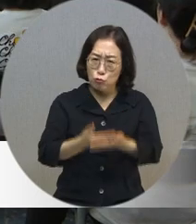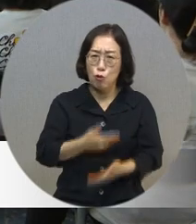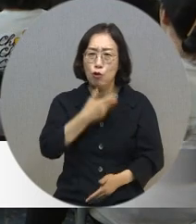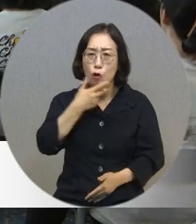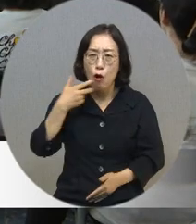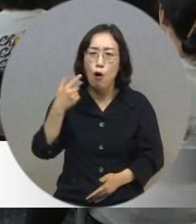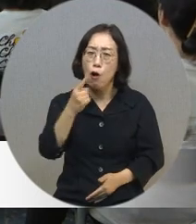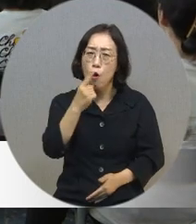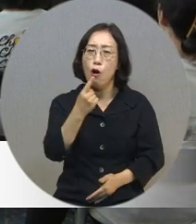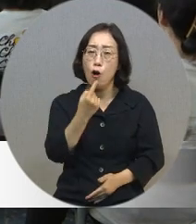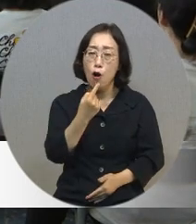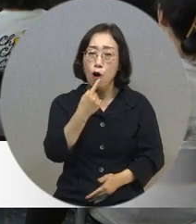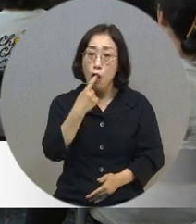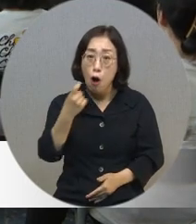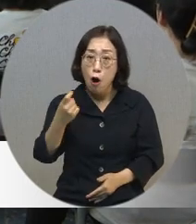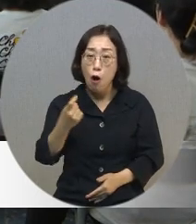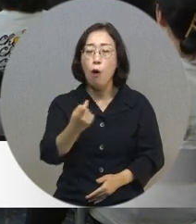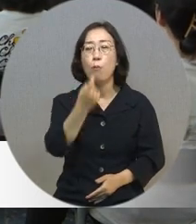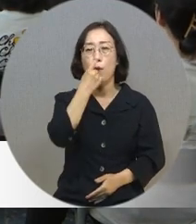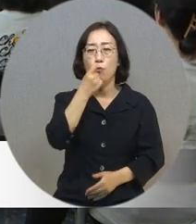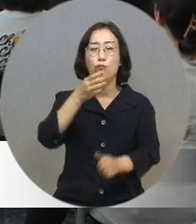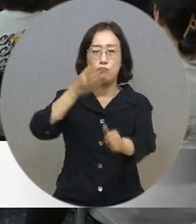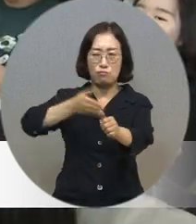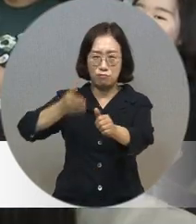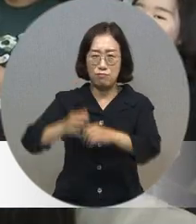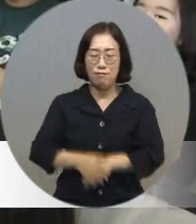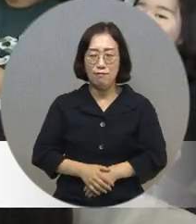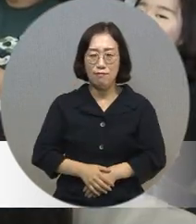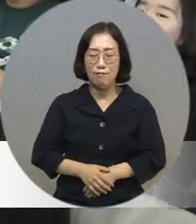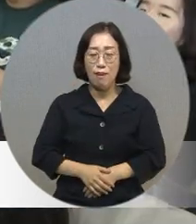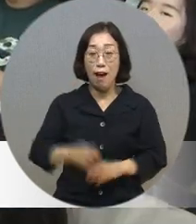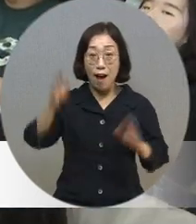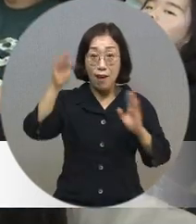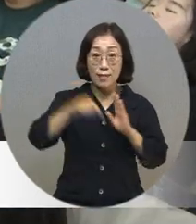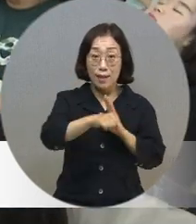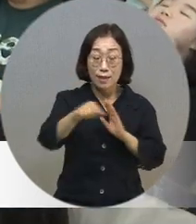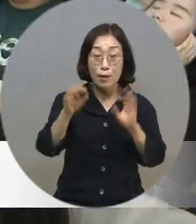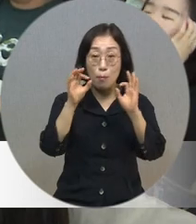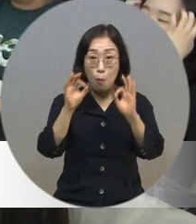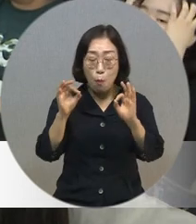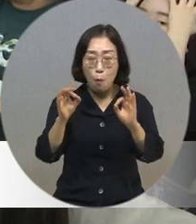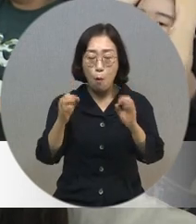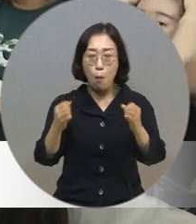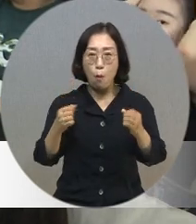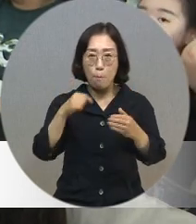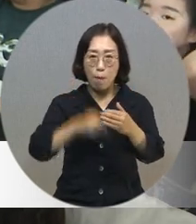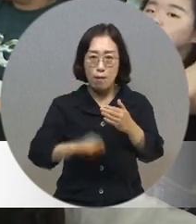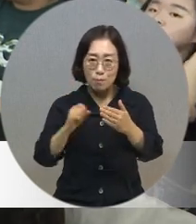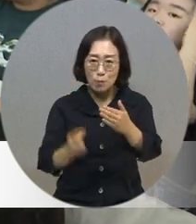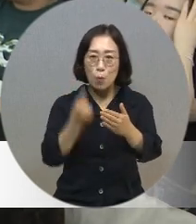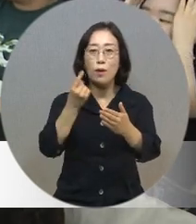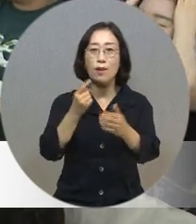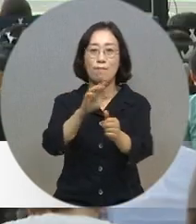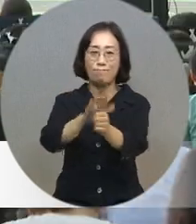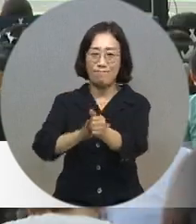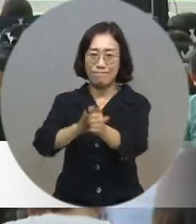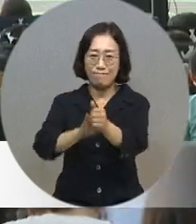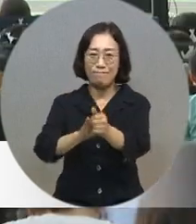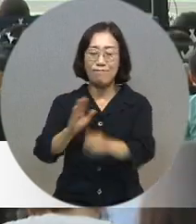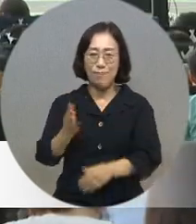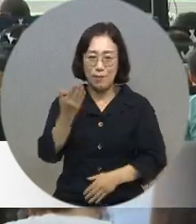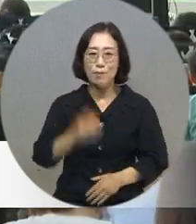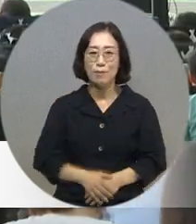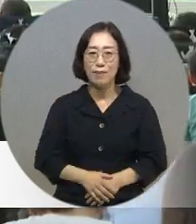후회없이 시도하라는 진심어린 조언으로 학생들에게 확실한 동기를 심어줬습니다